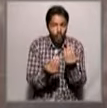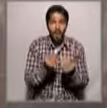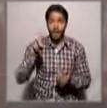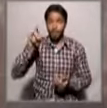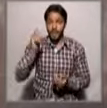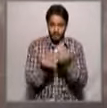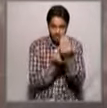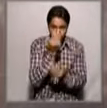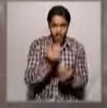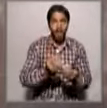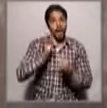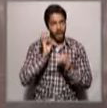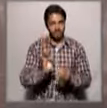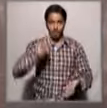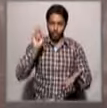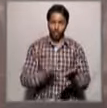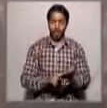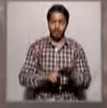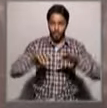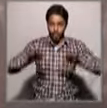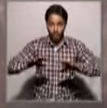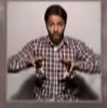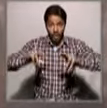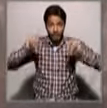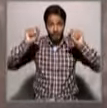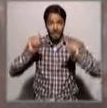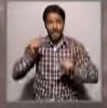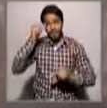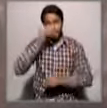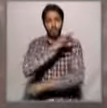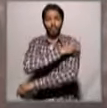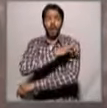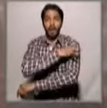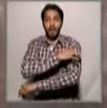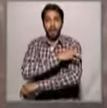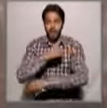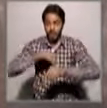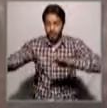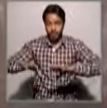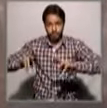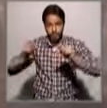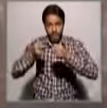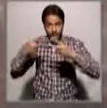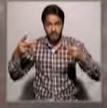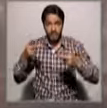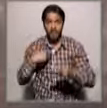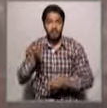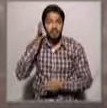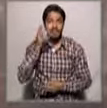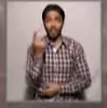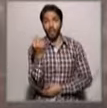على المتيمم أن يتيمم لكل صلاة، ويصح له بعد ذلك أن يصلي الصلاة